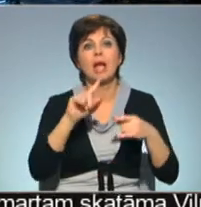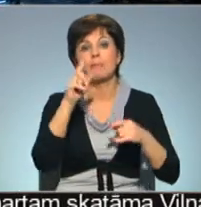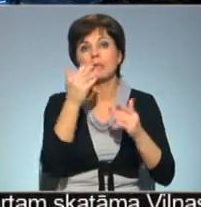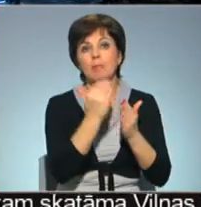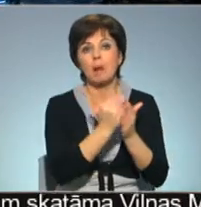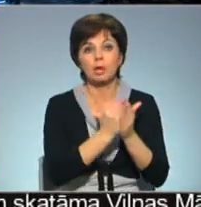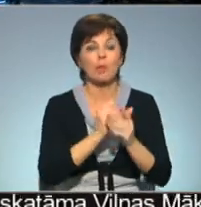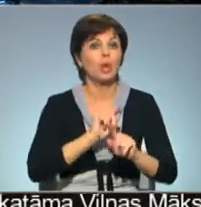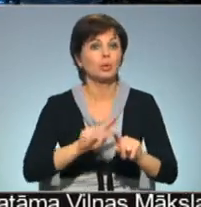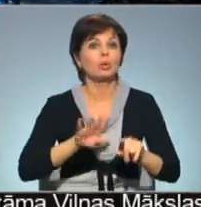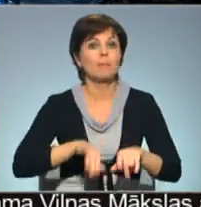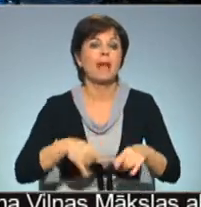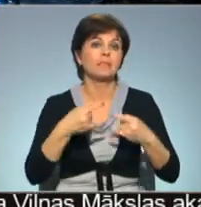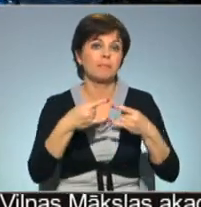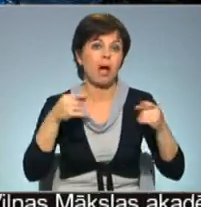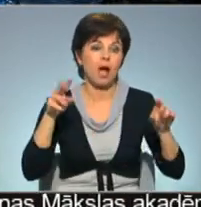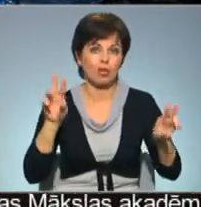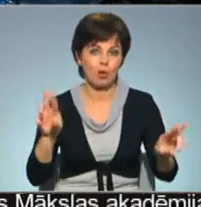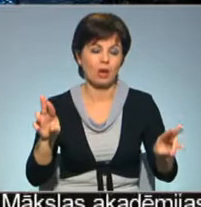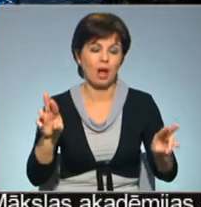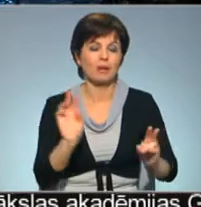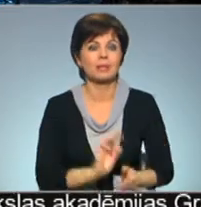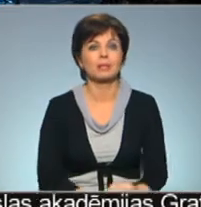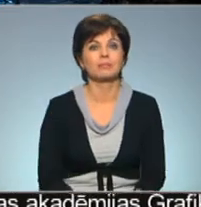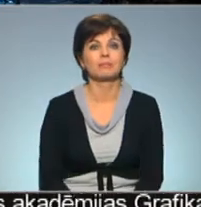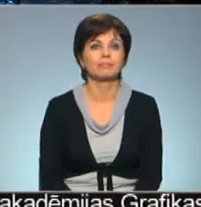Latvijas televīzijas pirmajā kanālā, tūlīt pēc Pandorāmas. Madara Rudzīte, OTL, Latvijas televīzija.